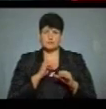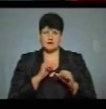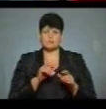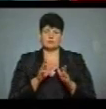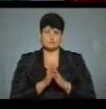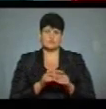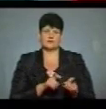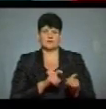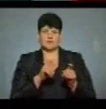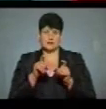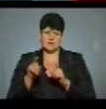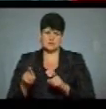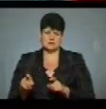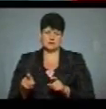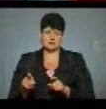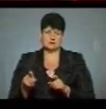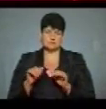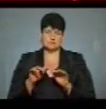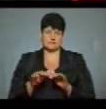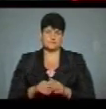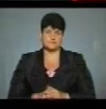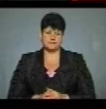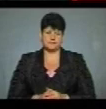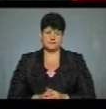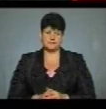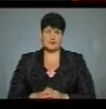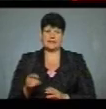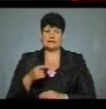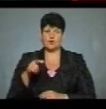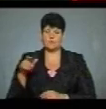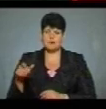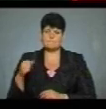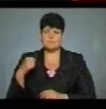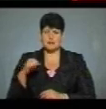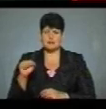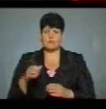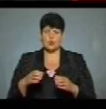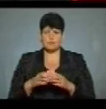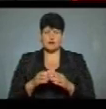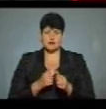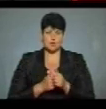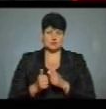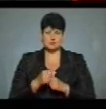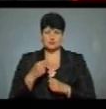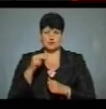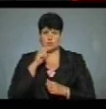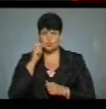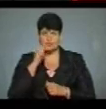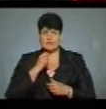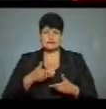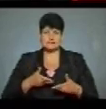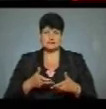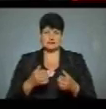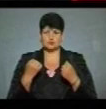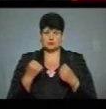відкладення, дали участь у порушенні права на захист. Тернополяни перемогли у командній гонці чемпіонату України із санного